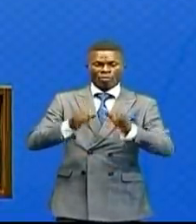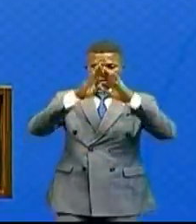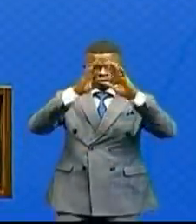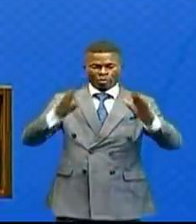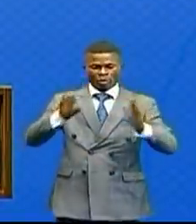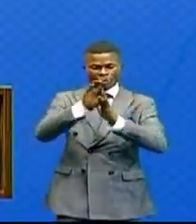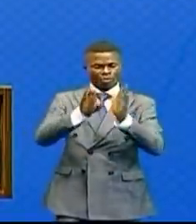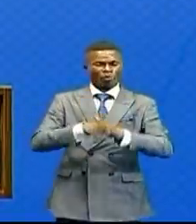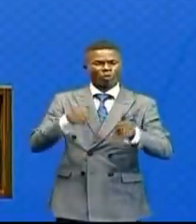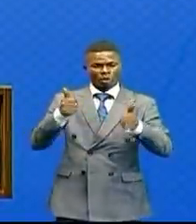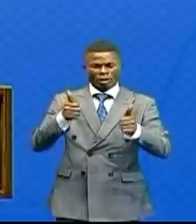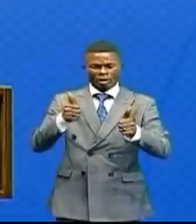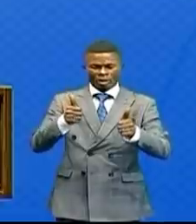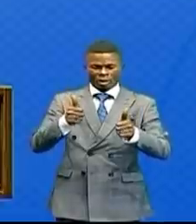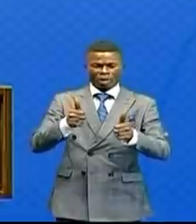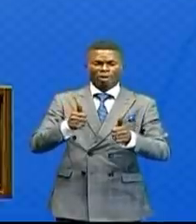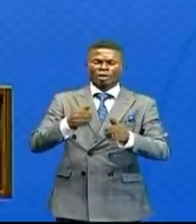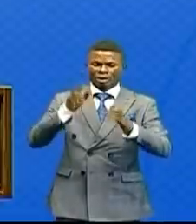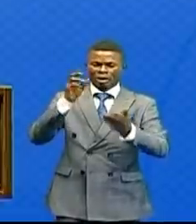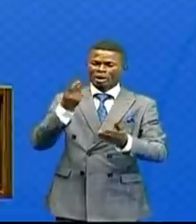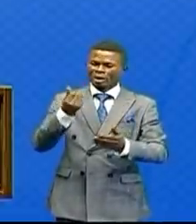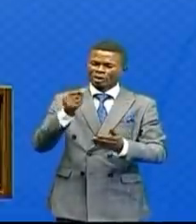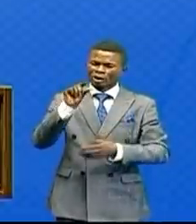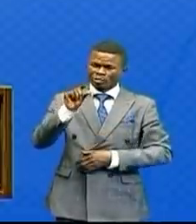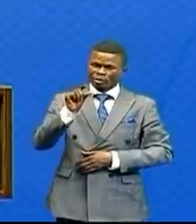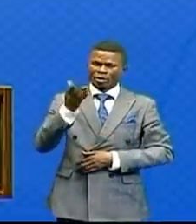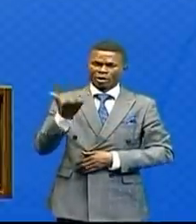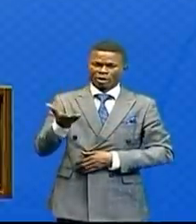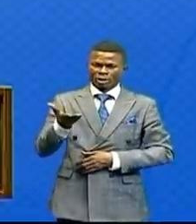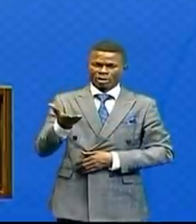meilleures conditions et à prix réduit.